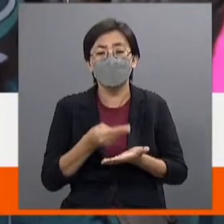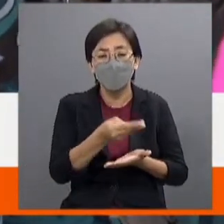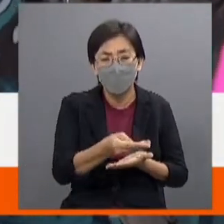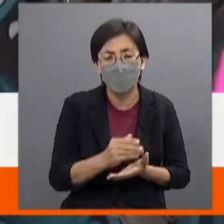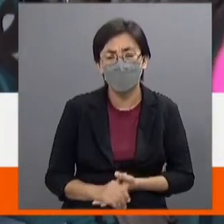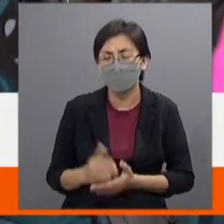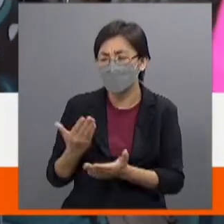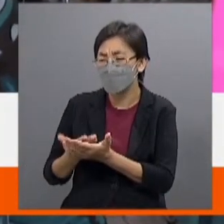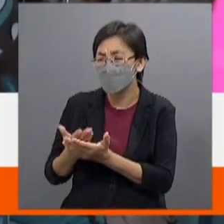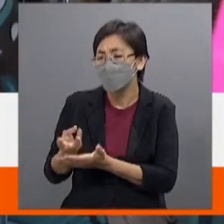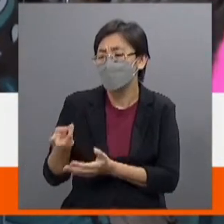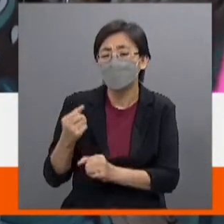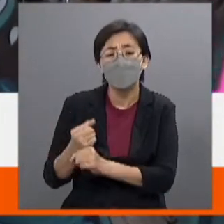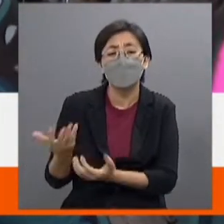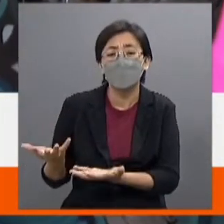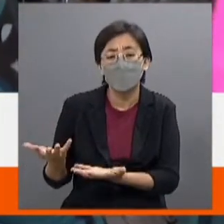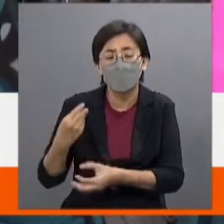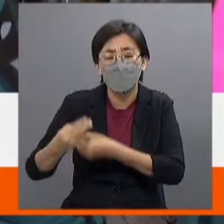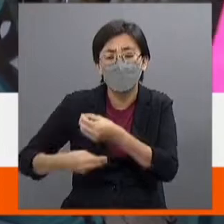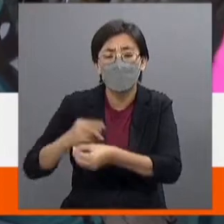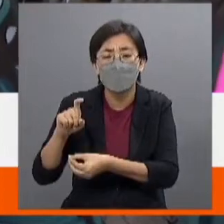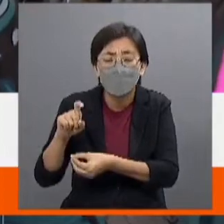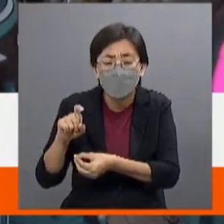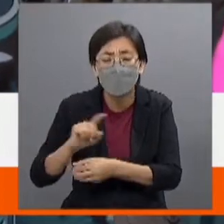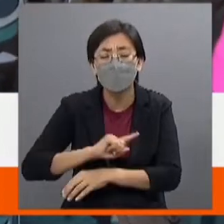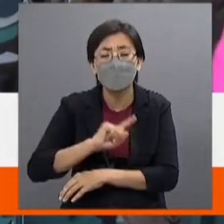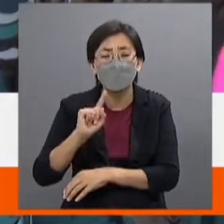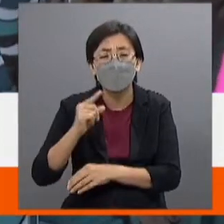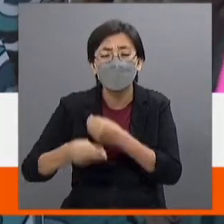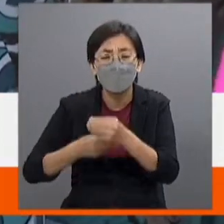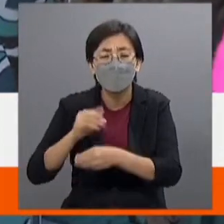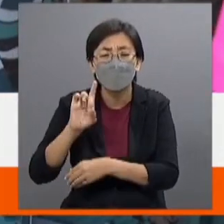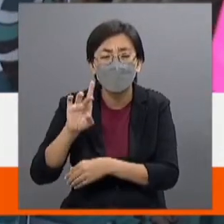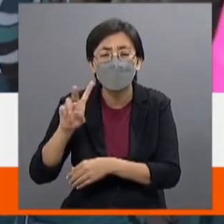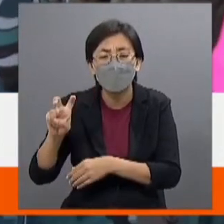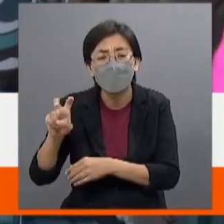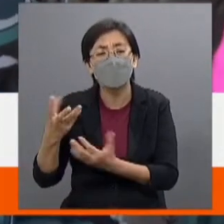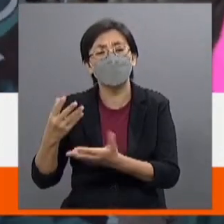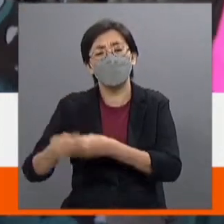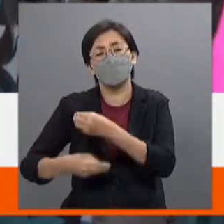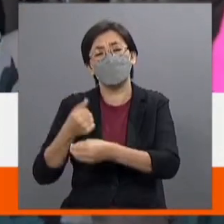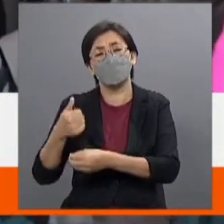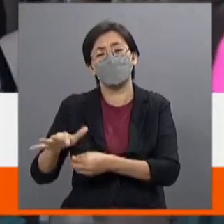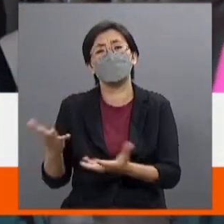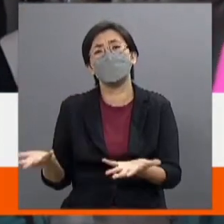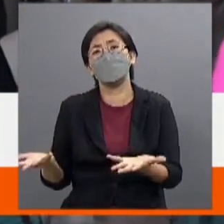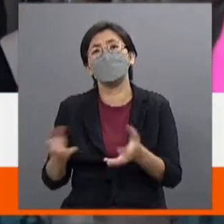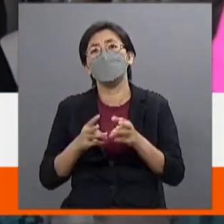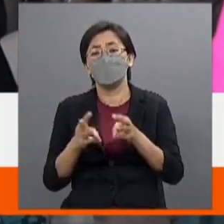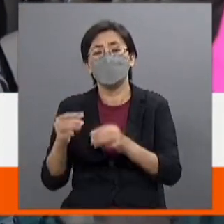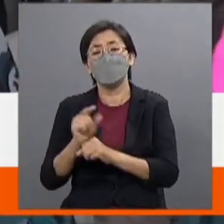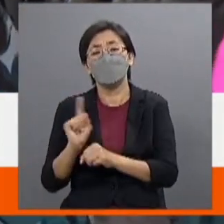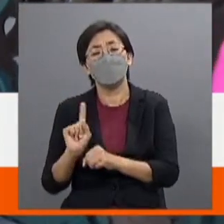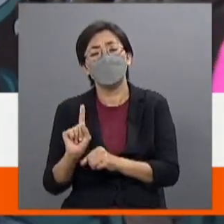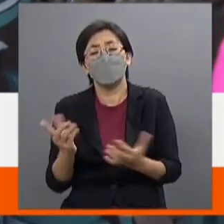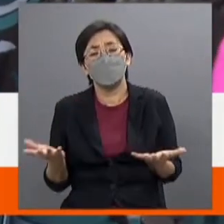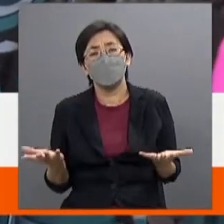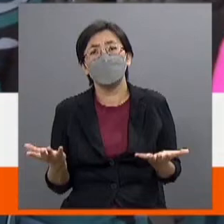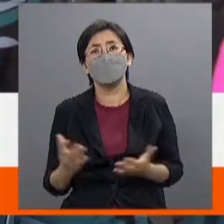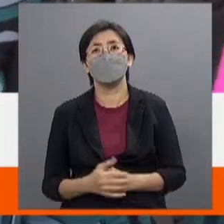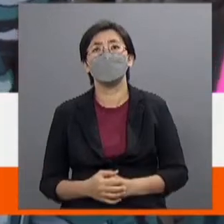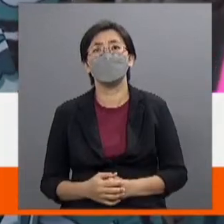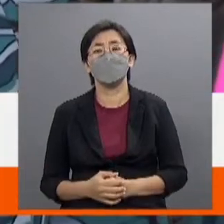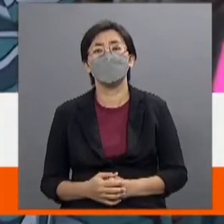ขายไม่ได้วันหนึ่งทีขายได้ร้อยสองร้อยที่ขายไม่ได้อะเขาจะเอาที่ไหนมาจ่ายเป็นแม่ค้าเ